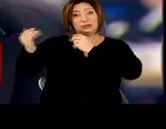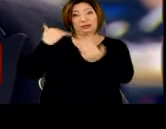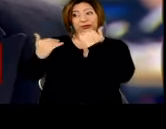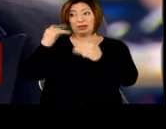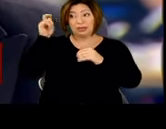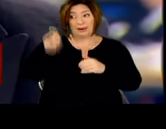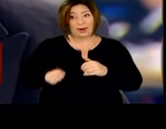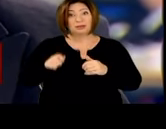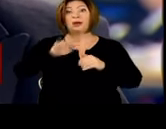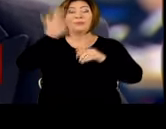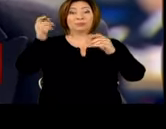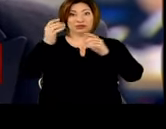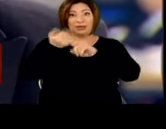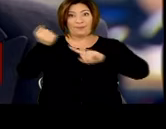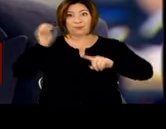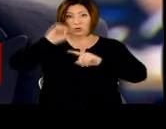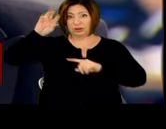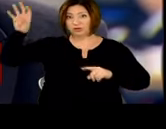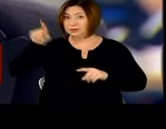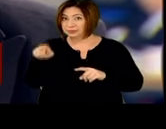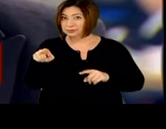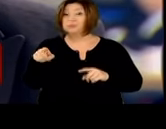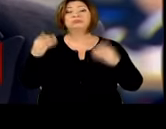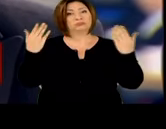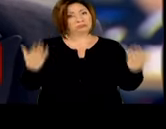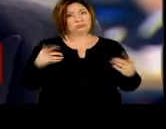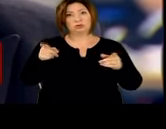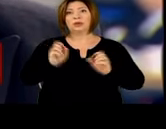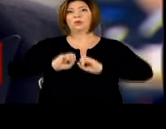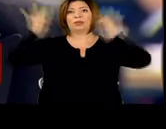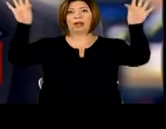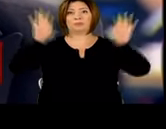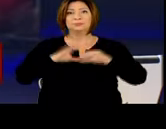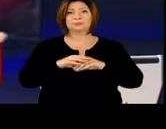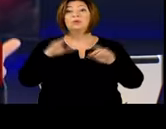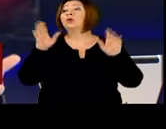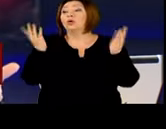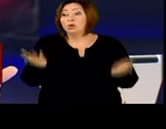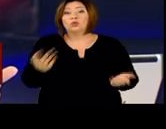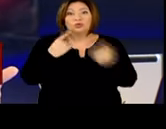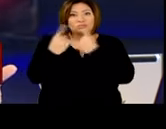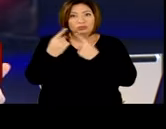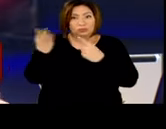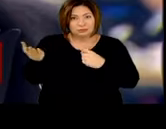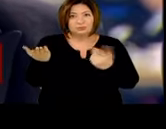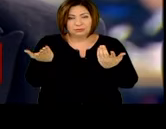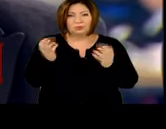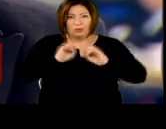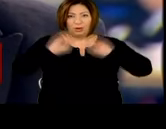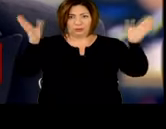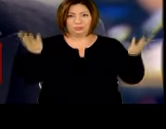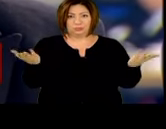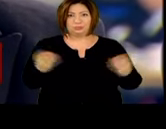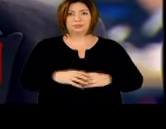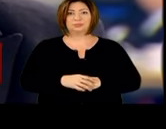istiyorum hashtagiyle ulaşanlara kebap göndereceksiniz. Gönderelim, buradan gönderelim. Gönderelim değil, zaten konuştuk evet, ya. Tamam, ha, gönderiyoruz.